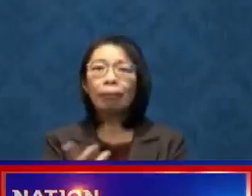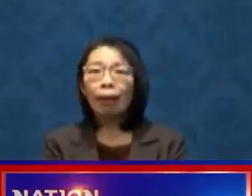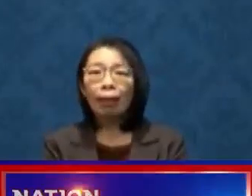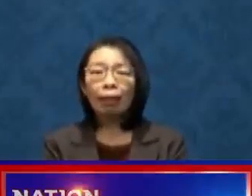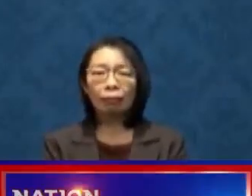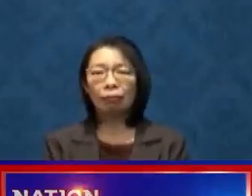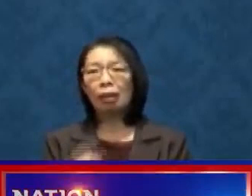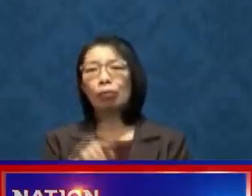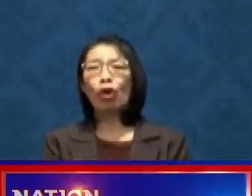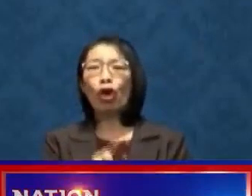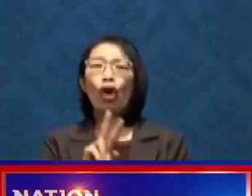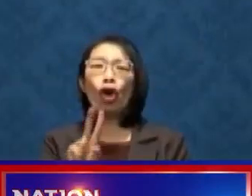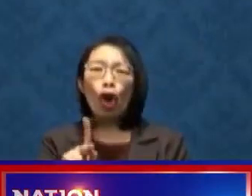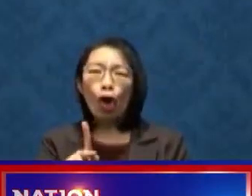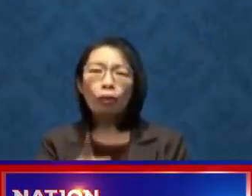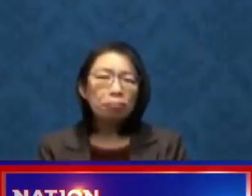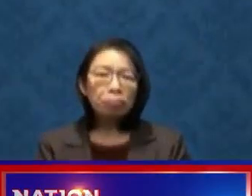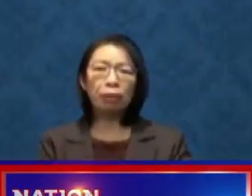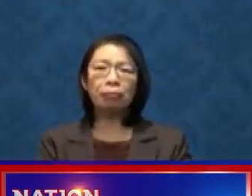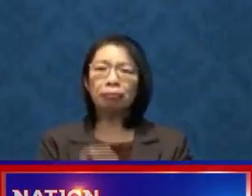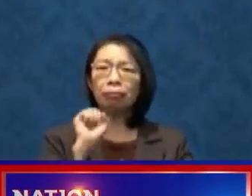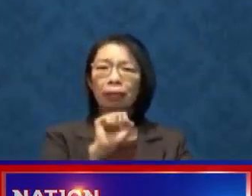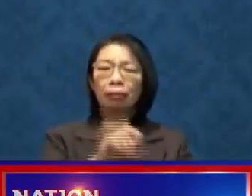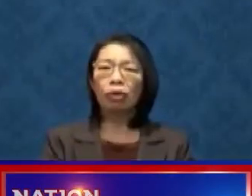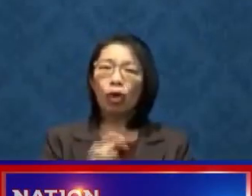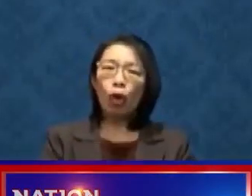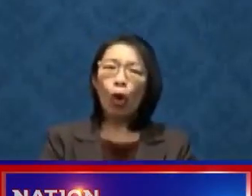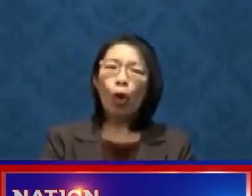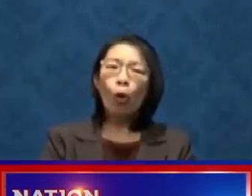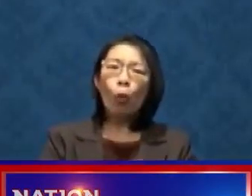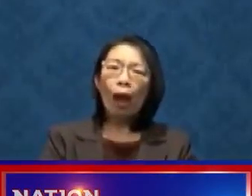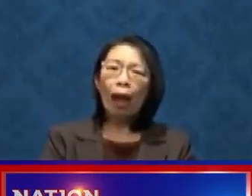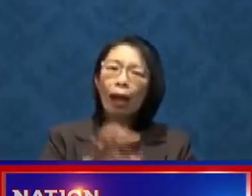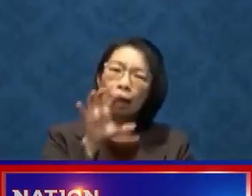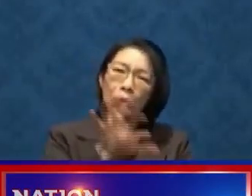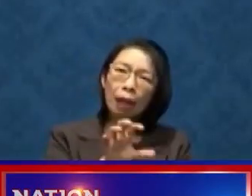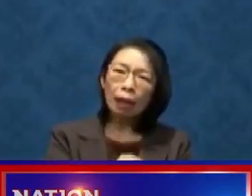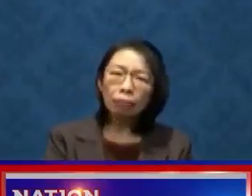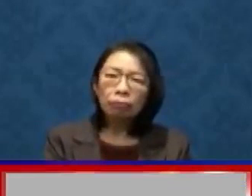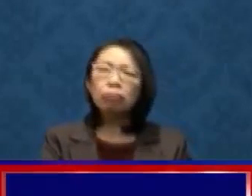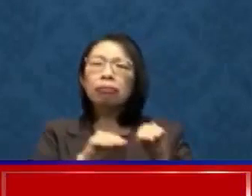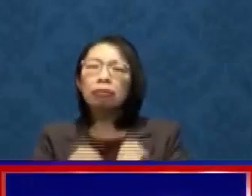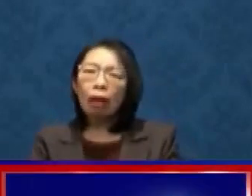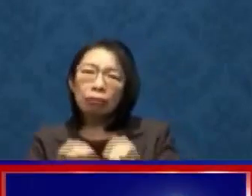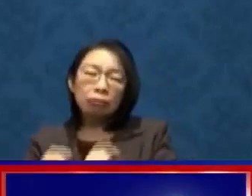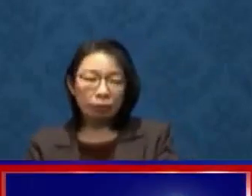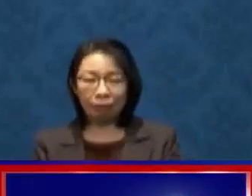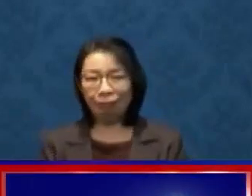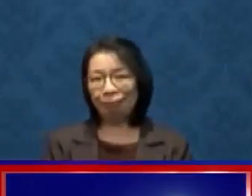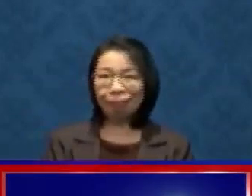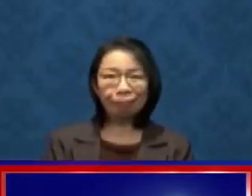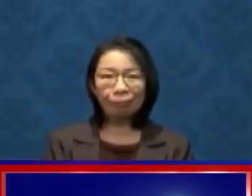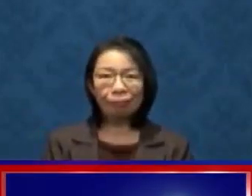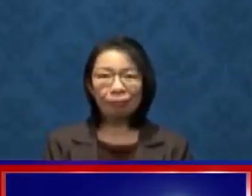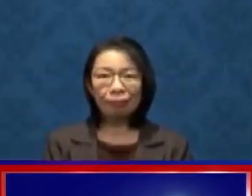ออกพระราชกำหนดจะมาชะลอการใช้กฎหมายที่ออกโดยสภาผู้แทนราษฎรการออกพระ